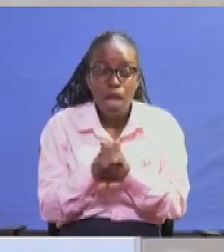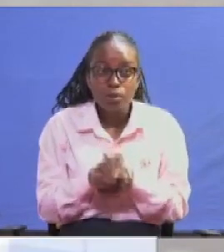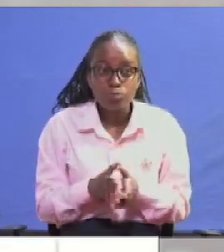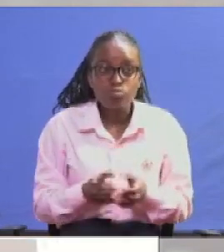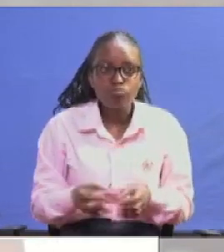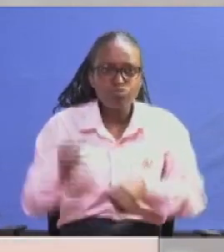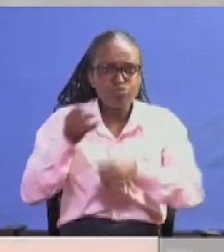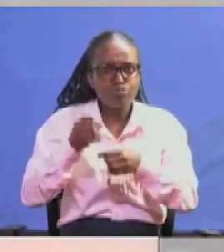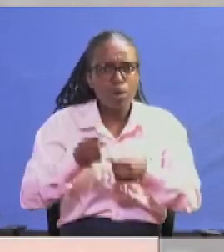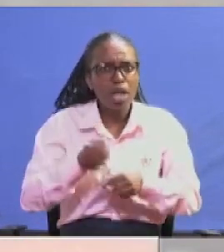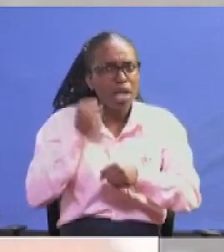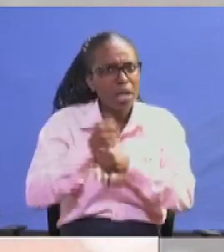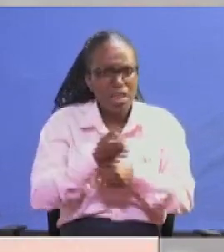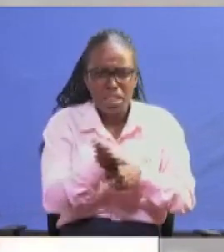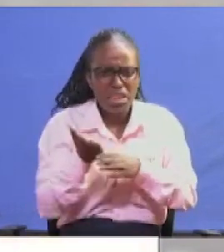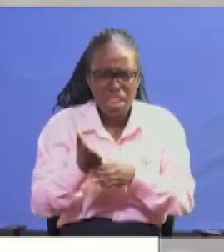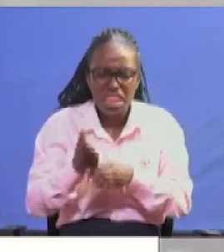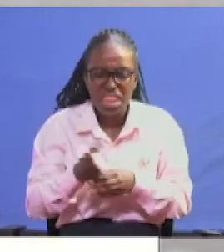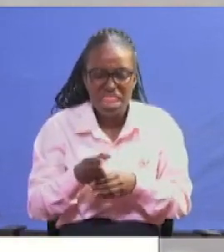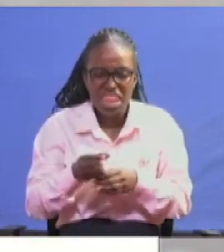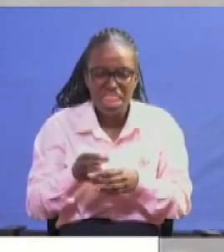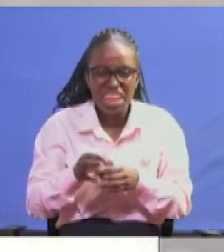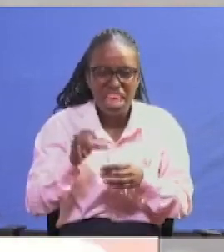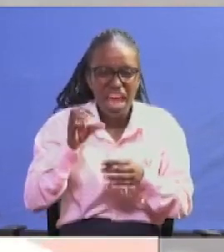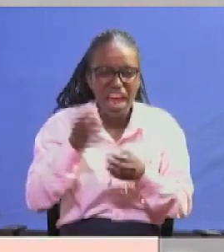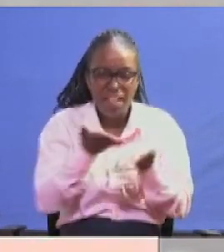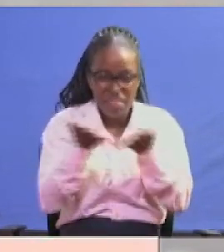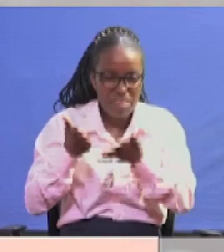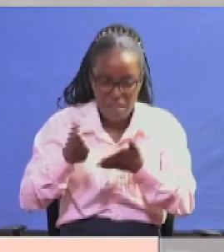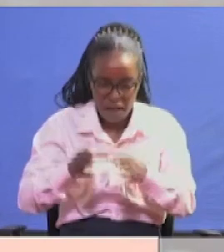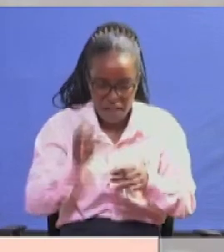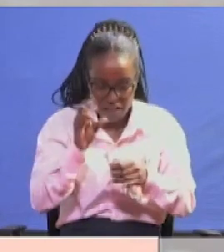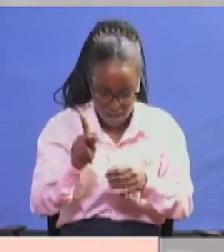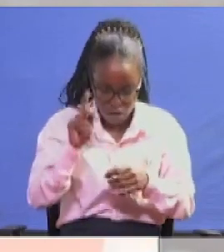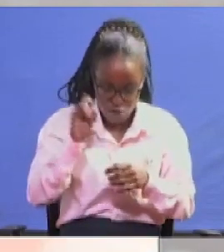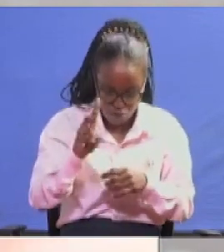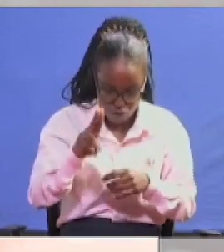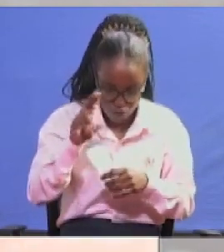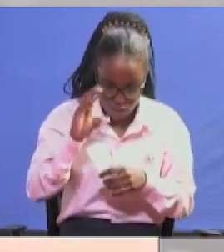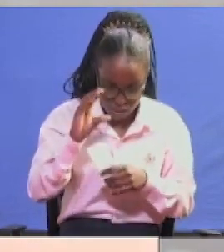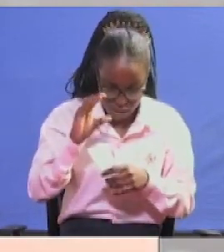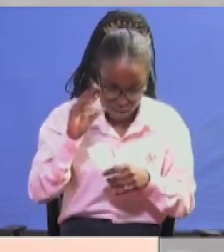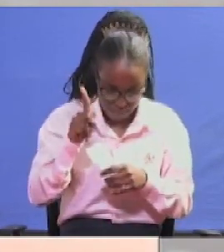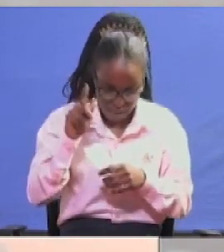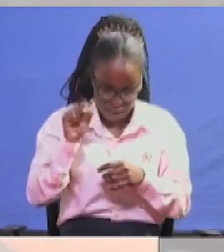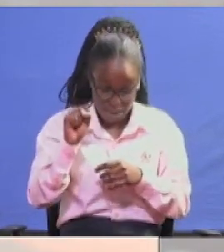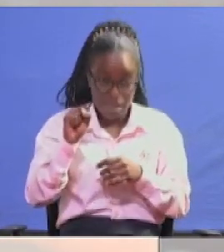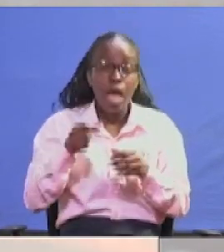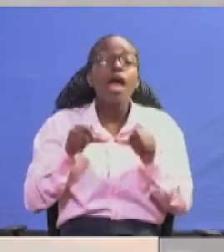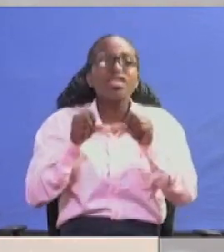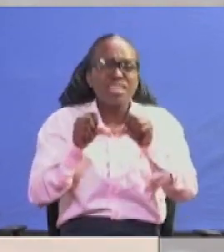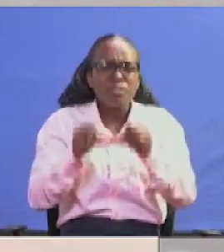usajili wa wanafunzi viuoni, KUCCPS imeanza usajili rasmi kwa wanafunzi wanaopania kujiunga na chuo